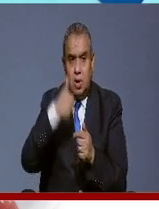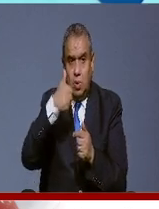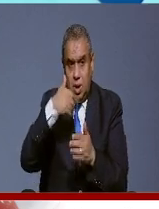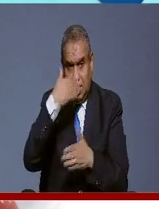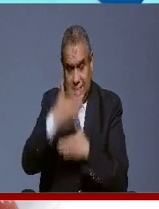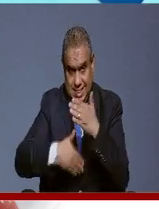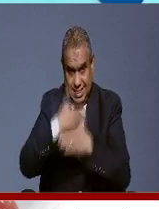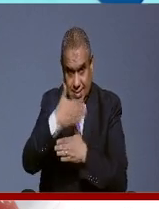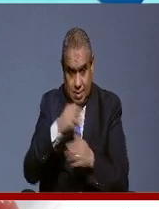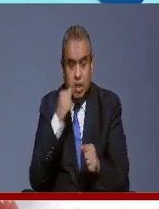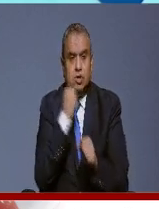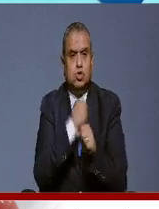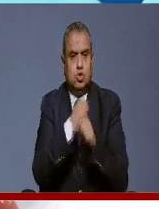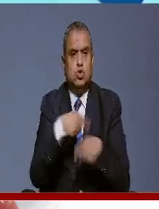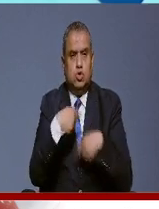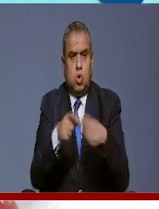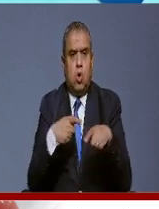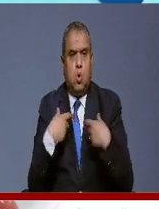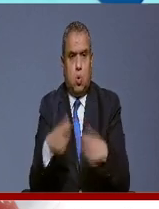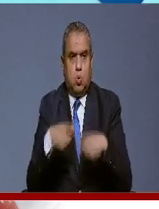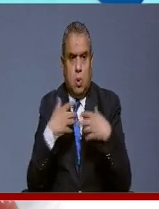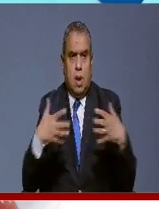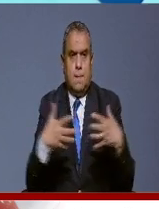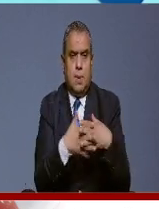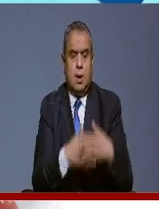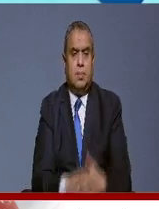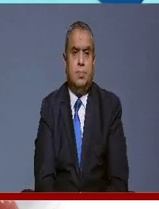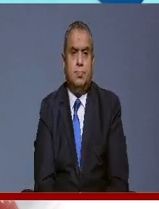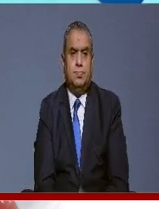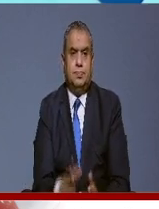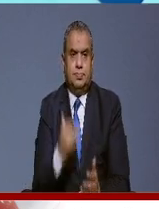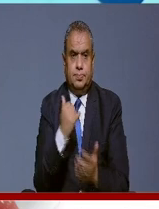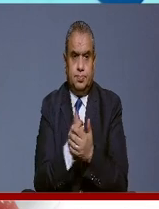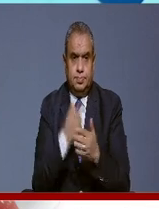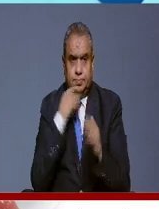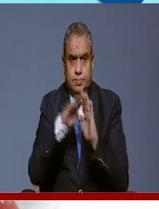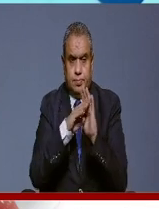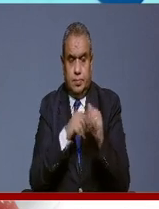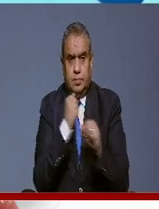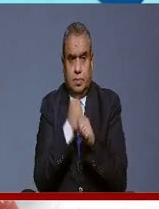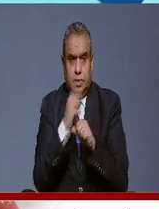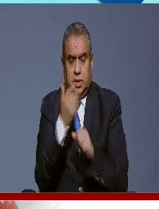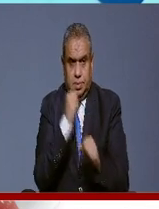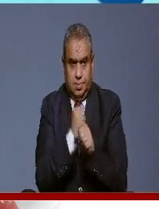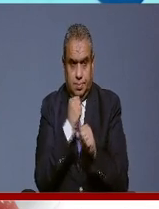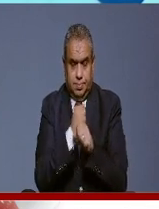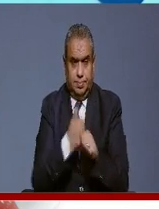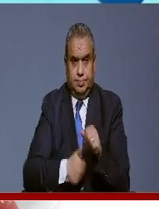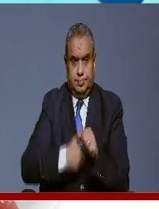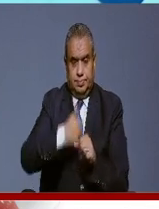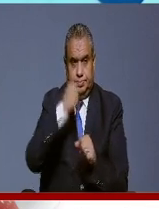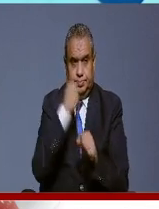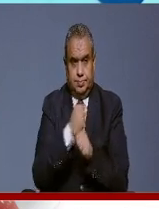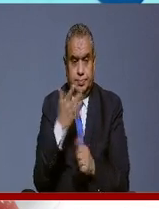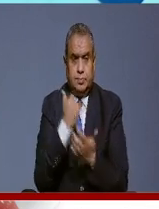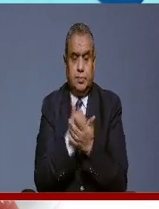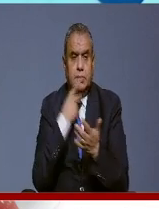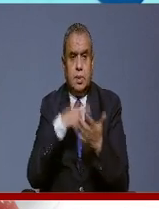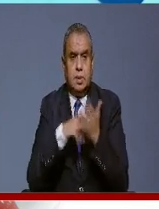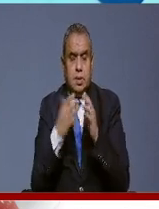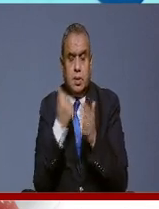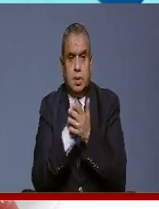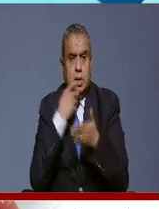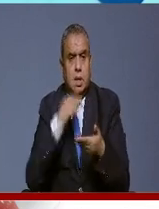احنا بقول لحضرتك من هنا منطلق الادارة ان احنا نقوم بدورنا وندير حسب ما احتياجات